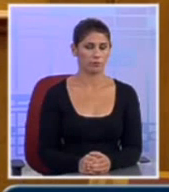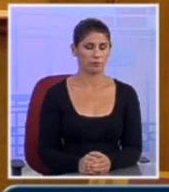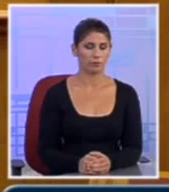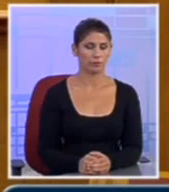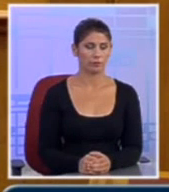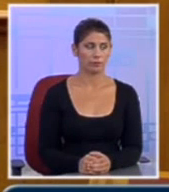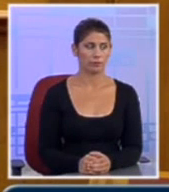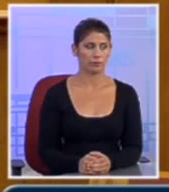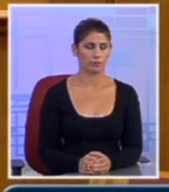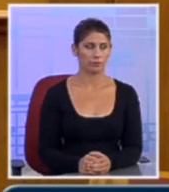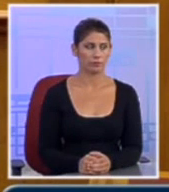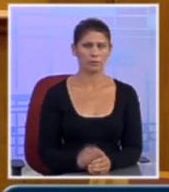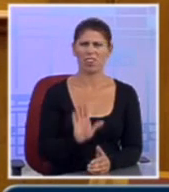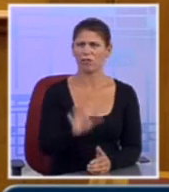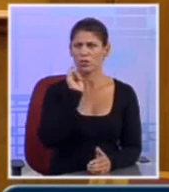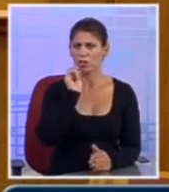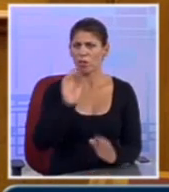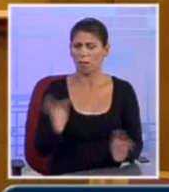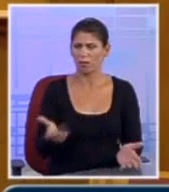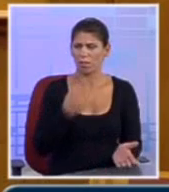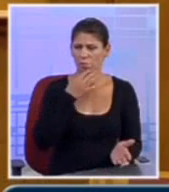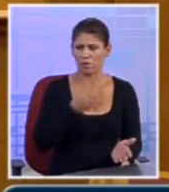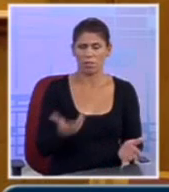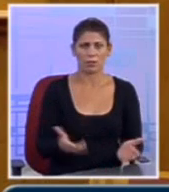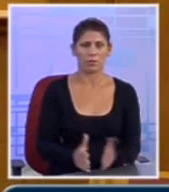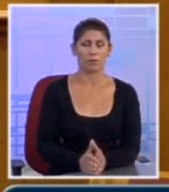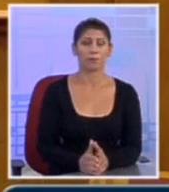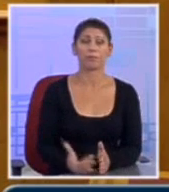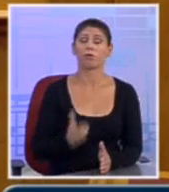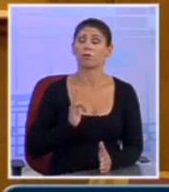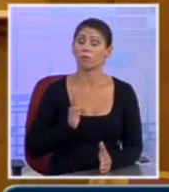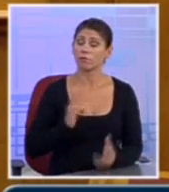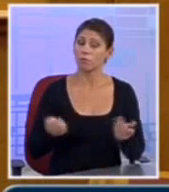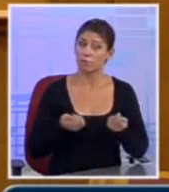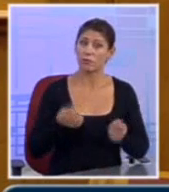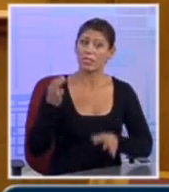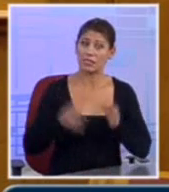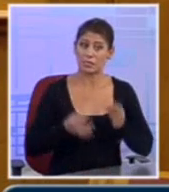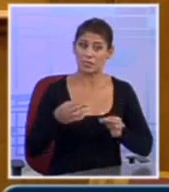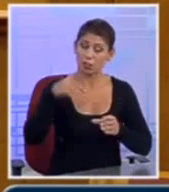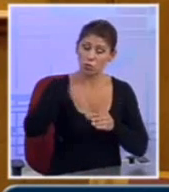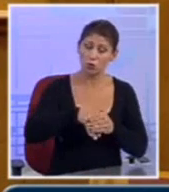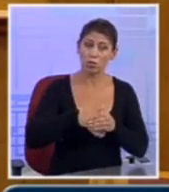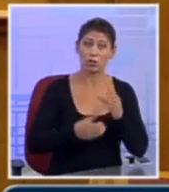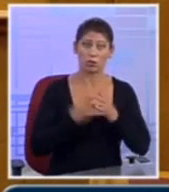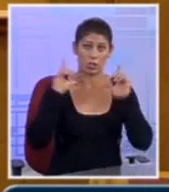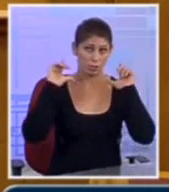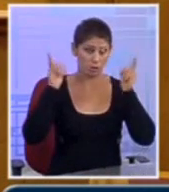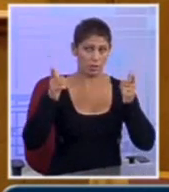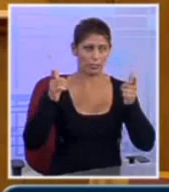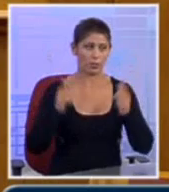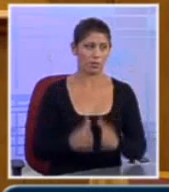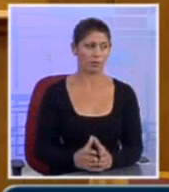Εντάξει κυρία Βούλτεψη. Αφήστε λοιπόν, τα ονόματα, είπαμε. Θα περιμένουμε λοιπόν την διεξαγωγή της συζήτησης και στο εσωτερικό της Νέας